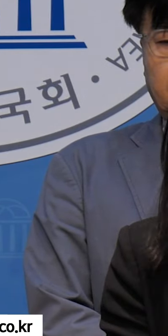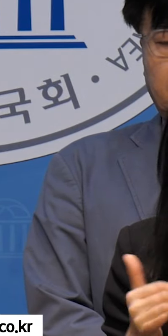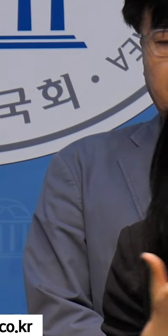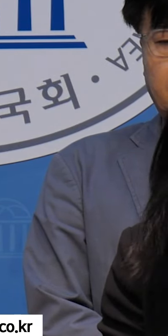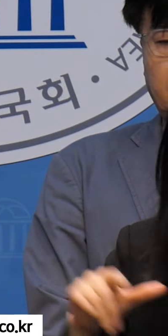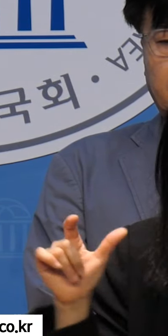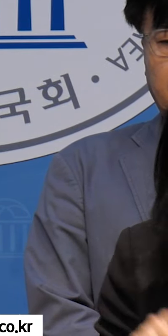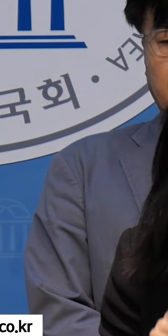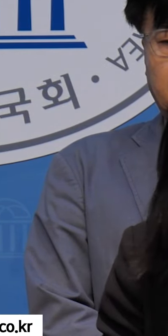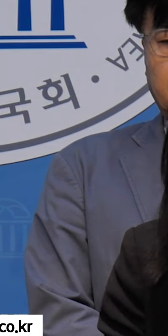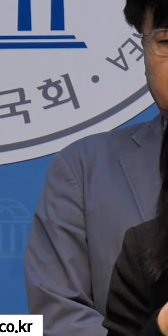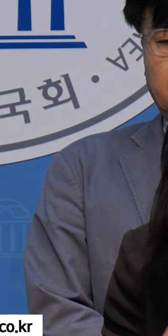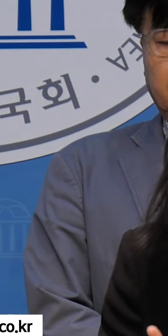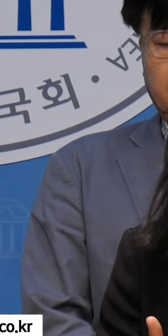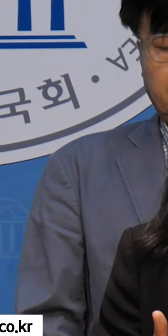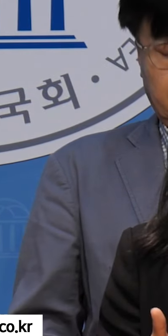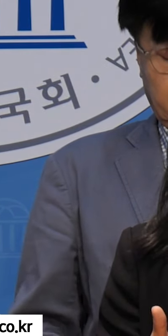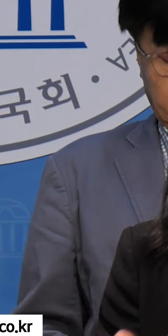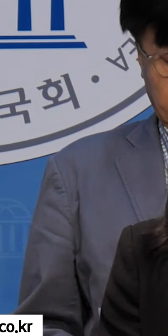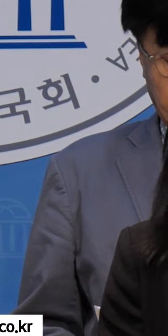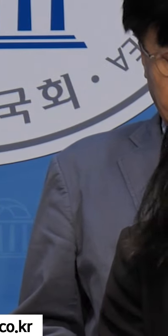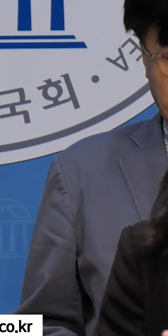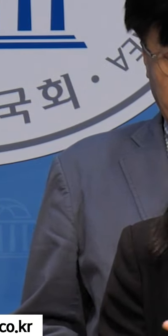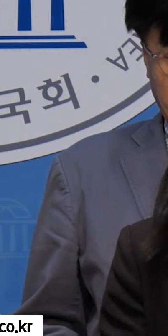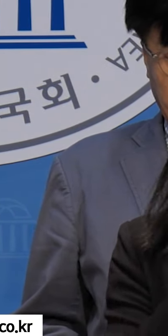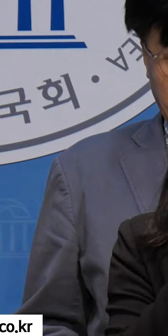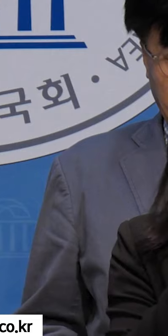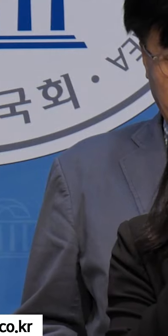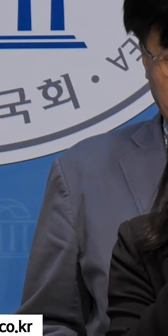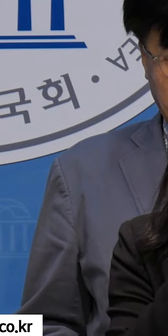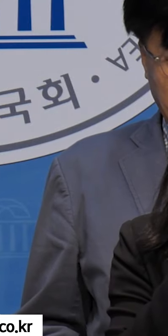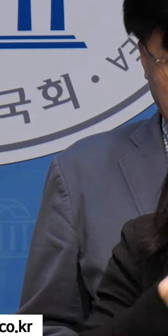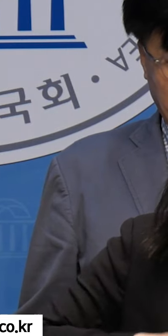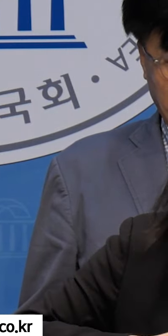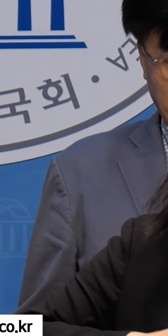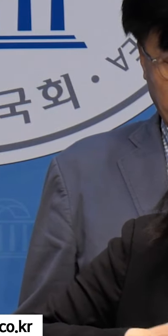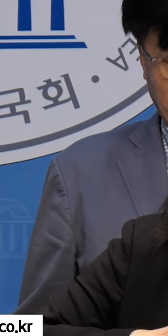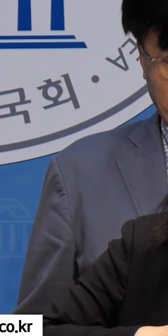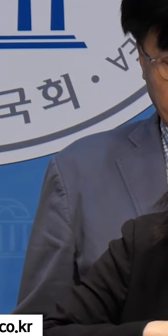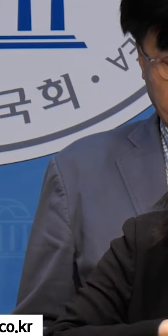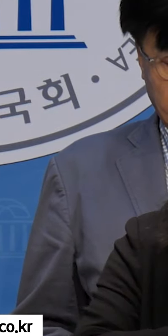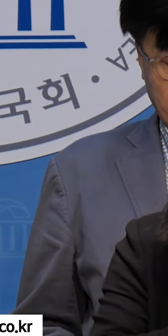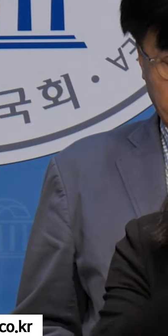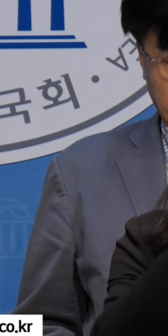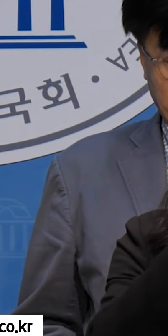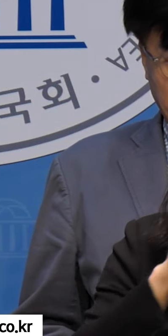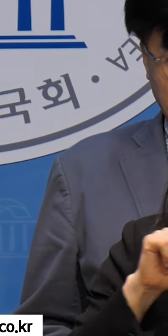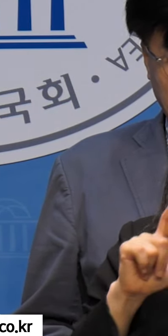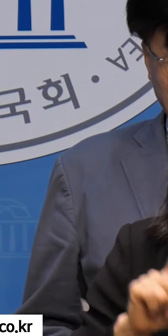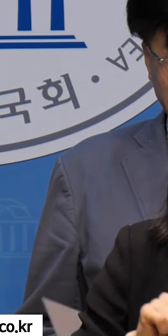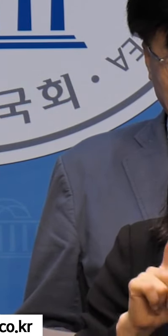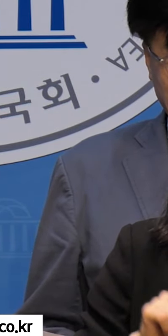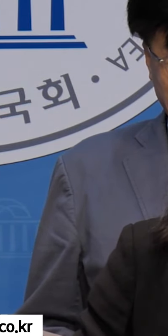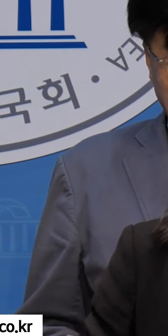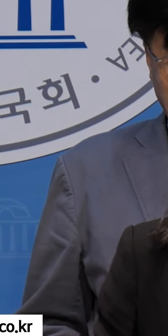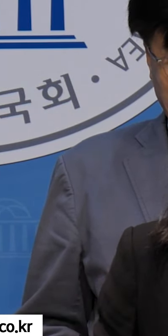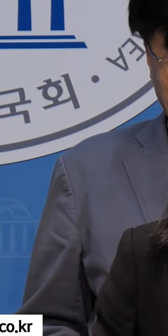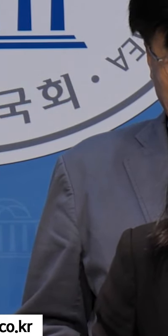인구 문제로 인해서 성장 자체가 한계에 봉착하는 이런 위기 상황에 있다는 것을 반증하고